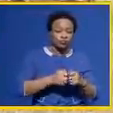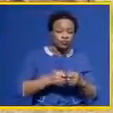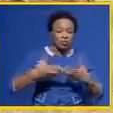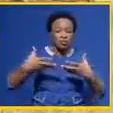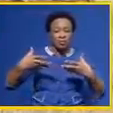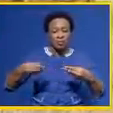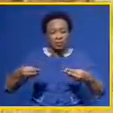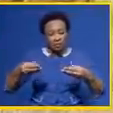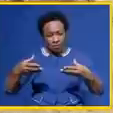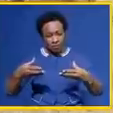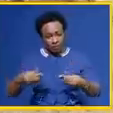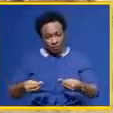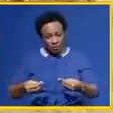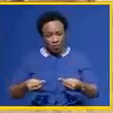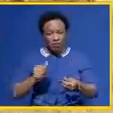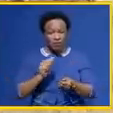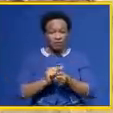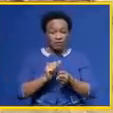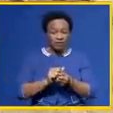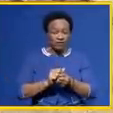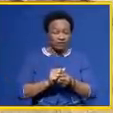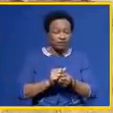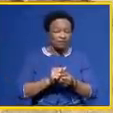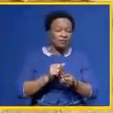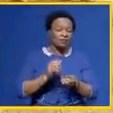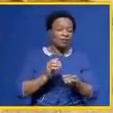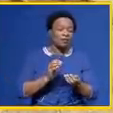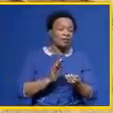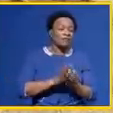magodoro, vifaa vya kujisomea,